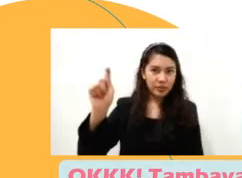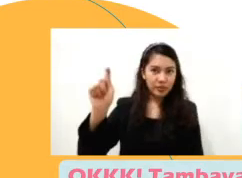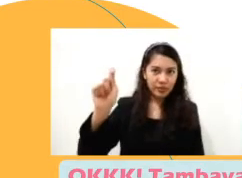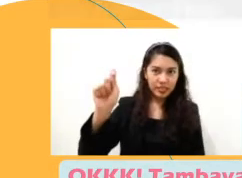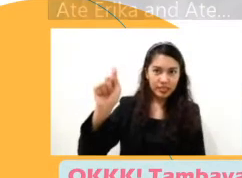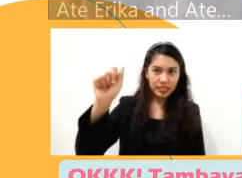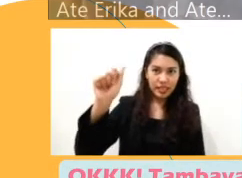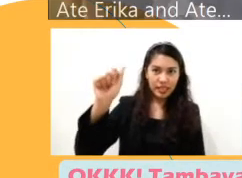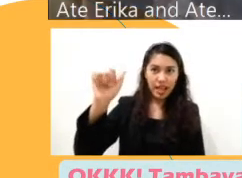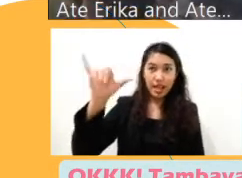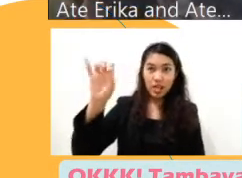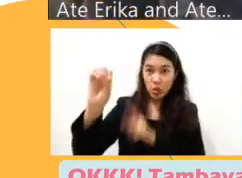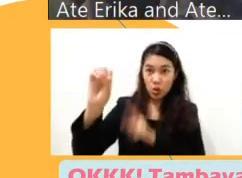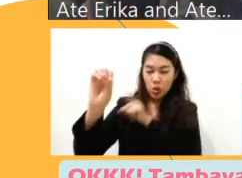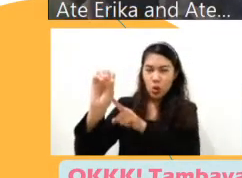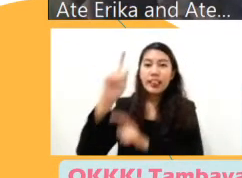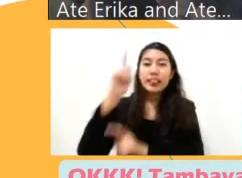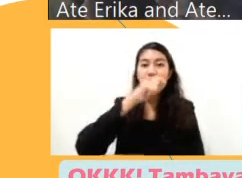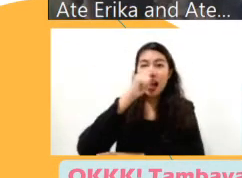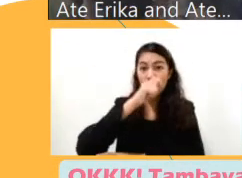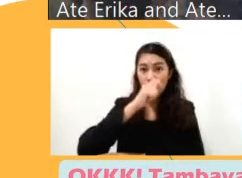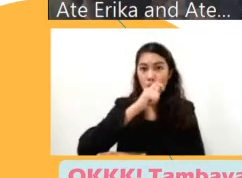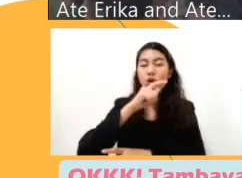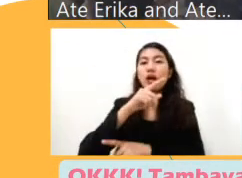yung pasok niya. Pero,